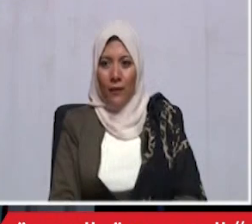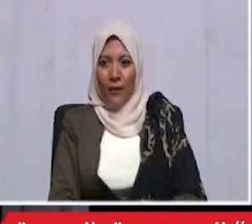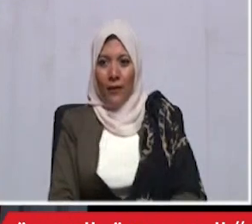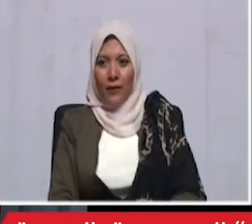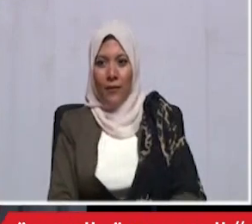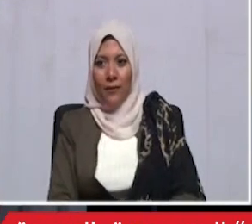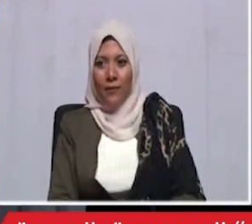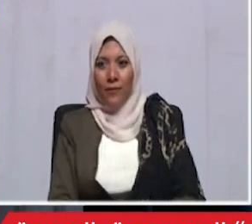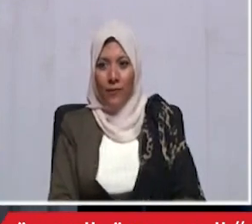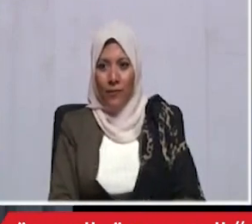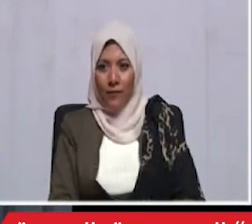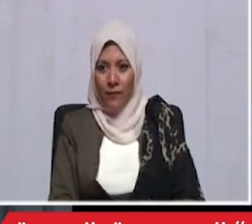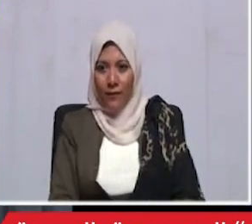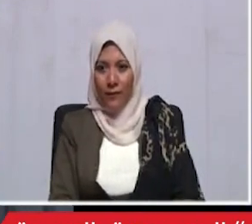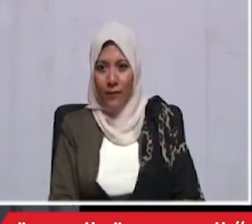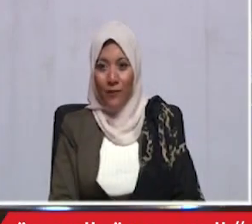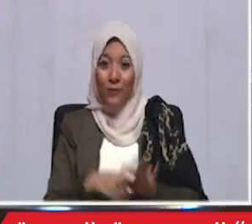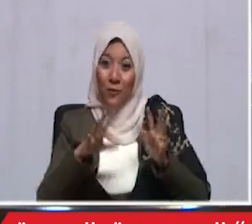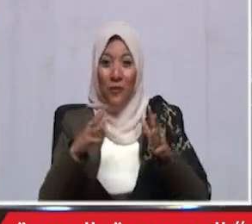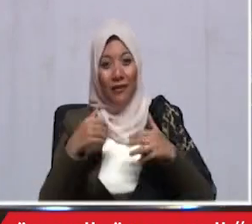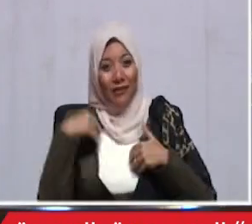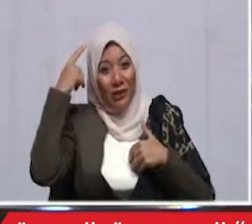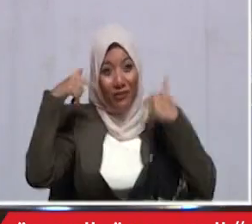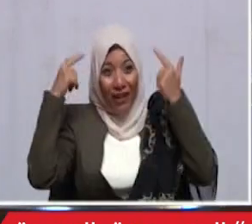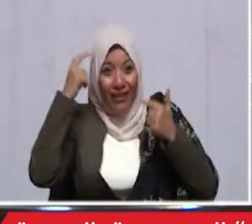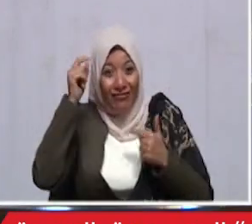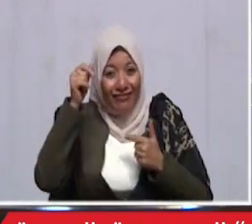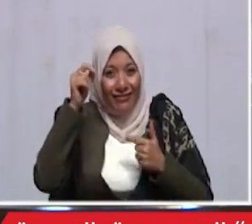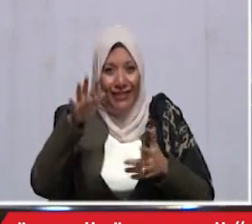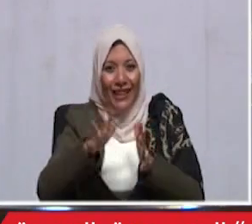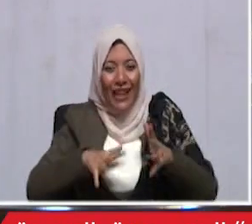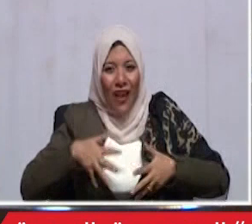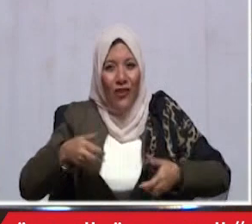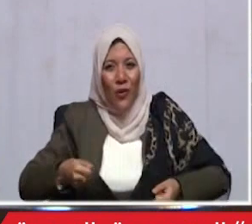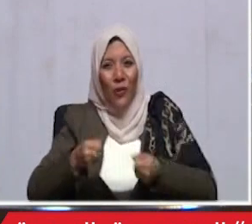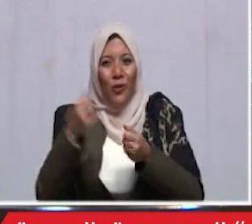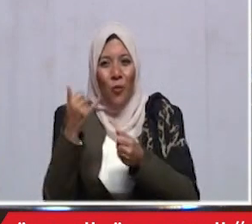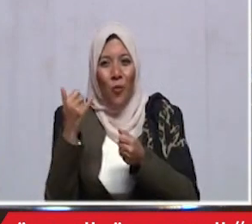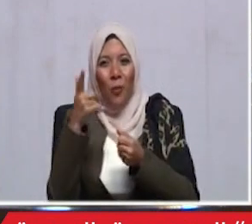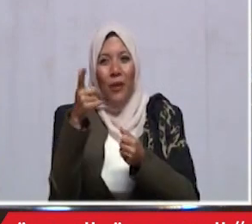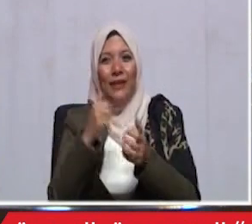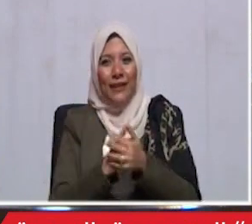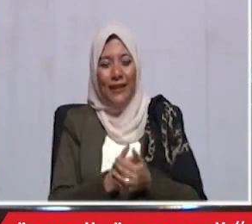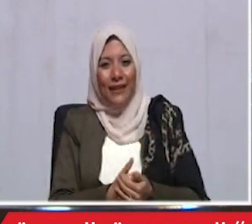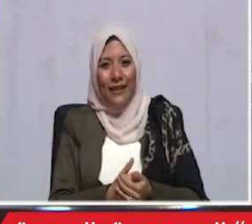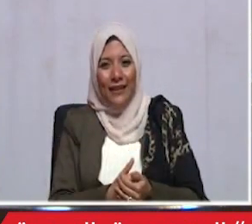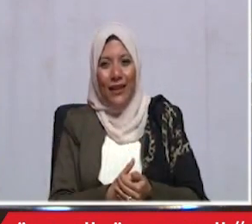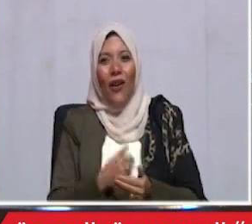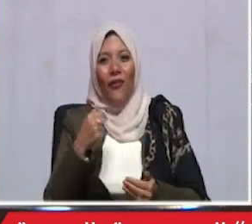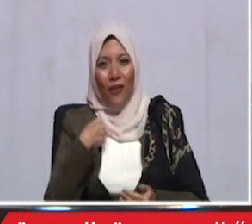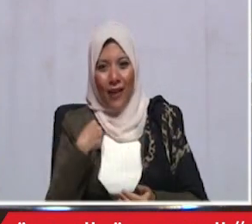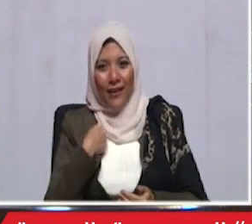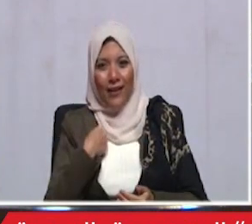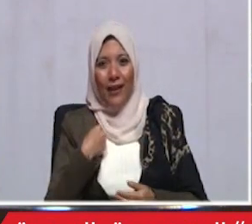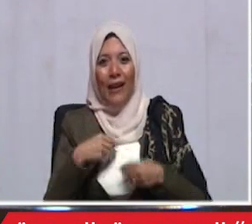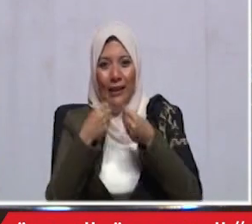يعني كان عندي كده اعتقاد يعني ان موضوع الكرسي المتحرك ده ممكن يكون، فانا يعني